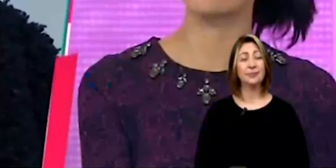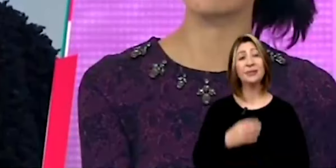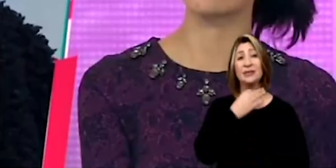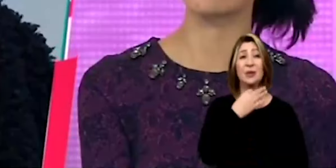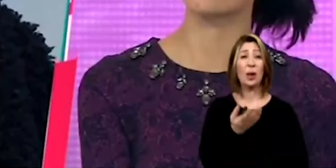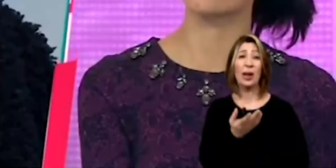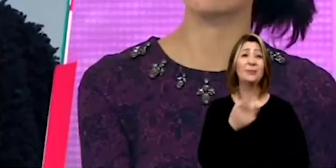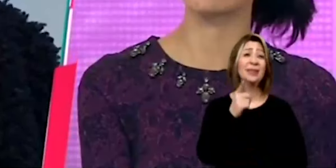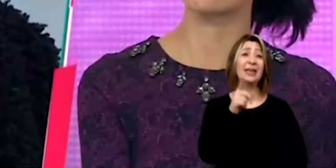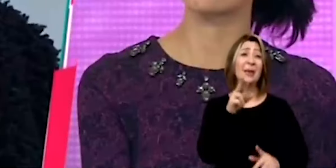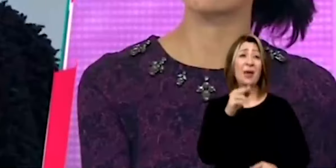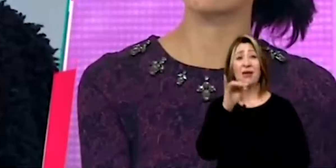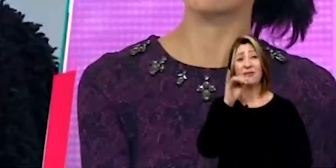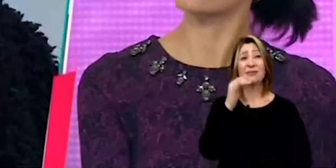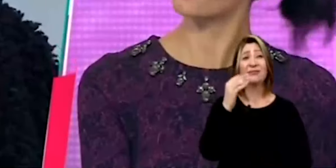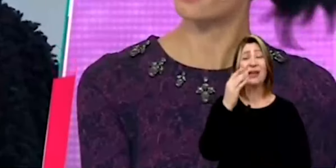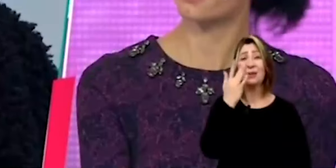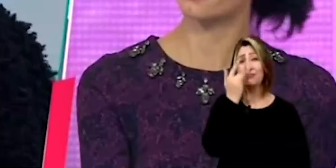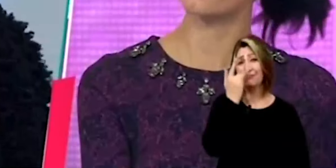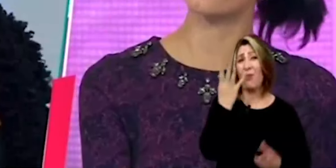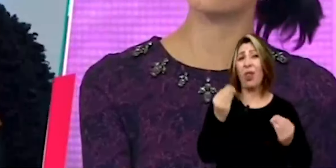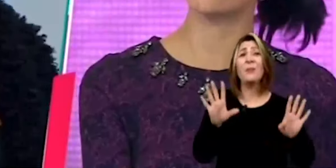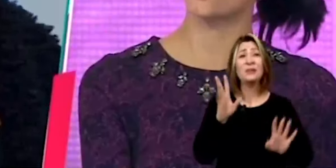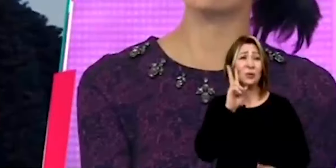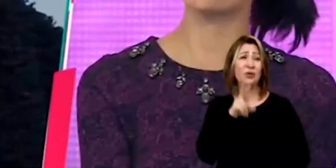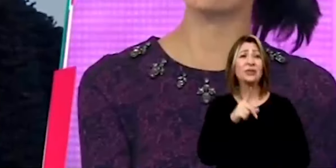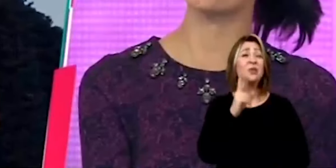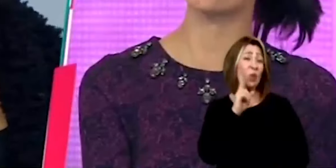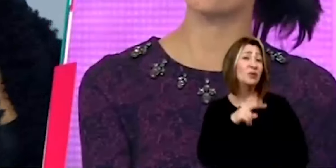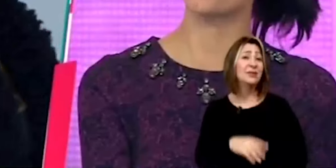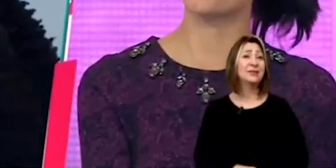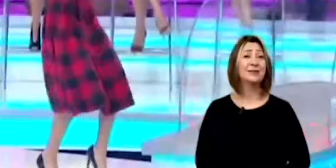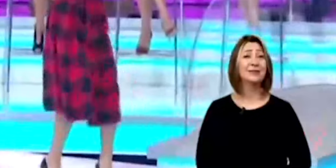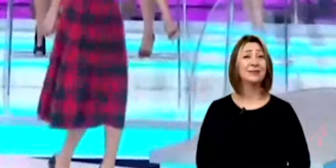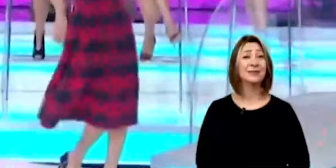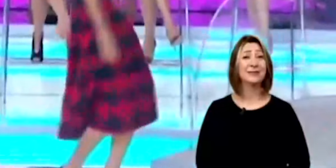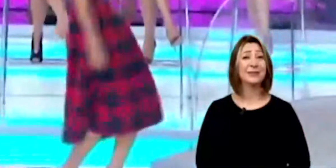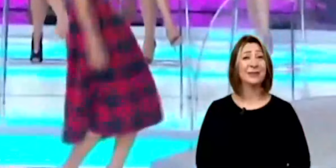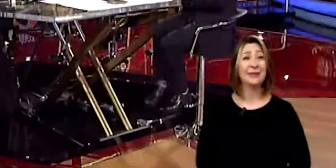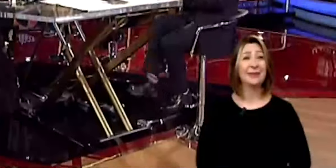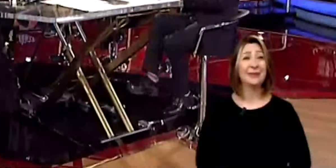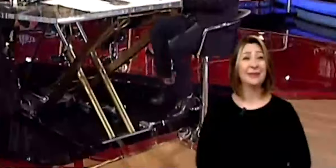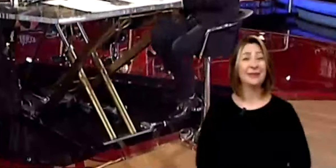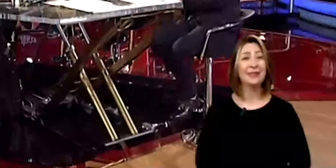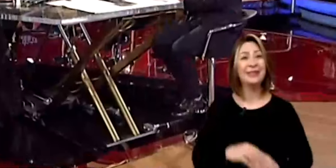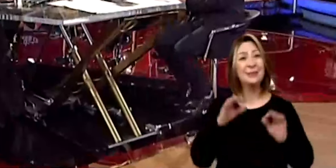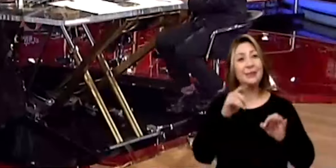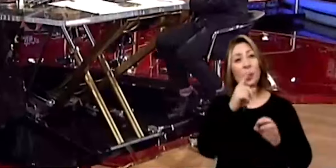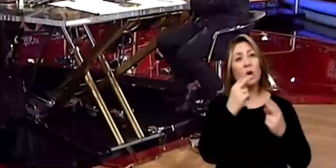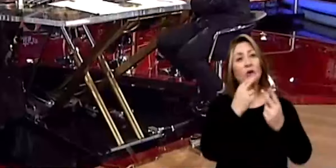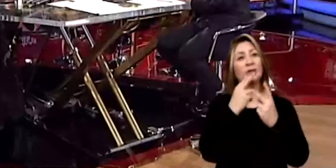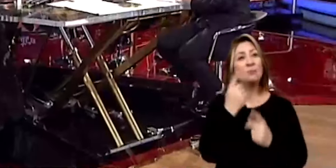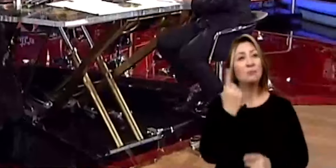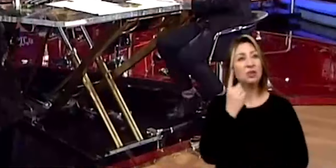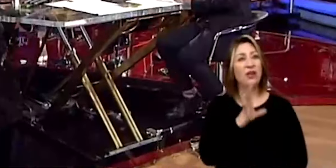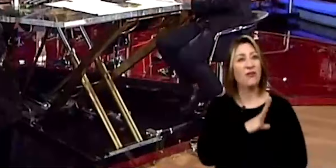Teşekkür ederim Nur da seni kadar yapay olamayız hiçbirimiz. Göreceğiz zaten. Göreceğiz. Dur. Şimdi sizin konuşmalarınızda